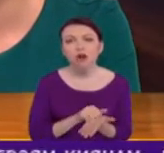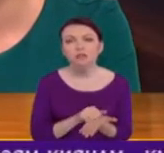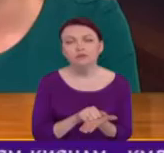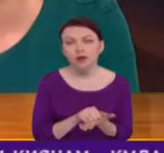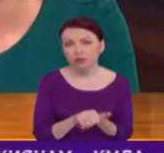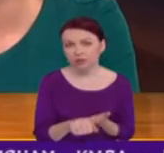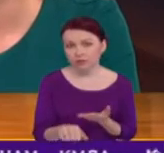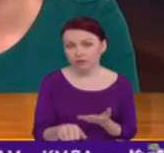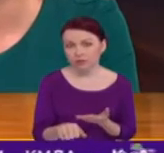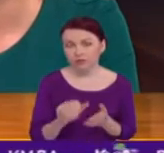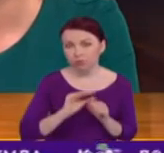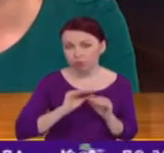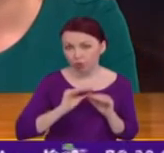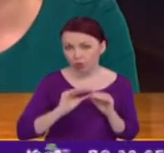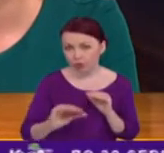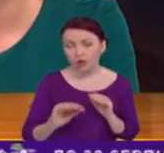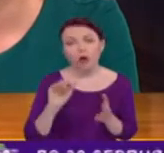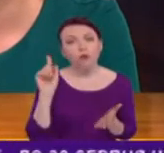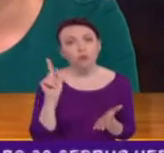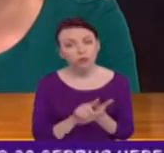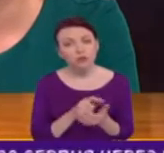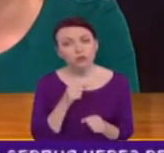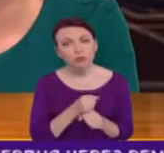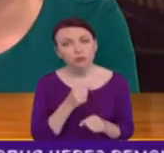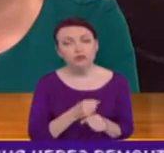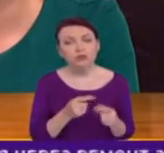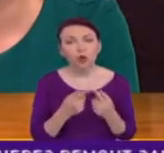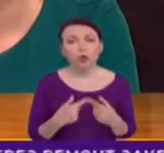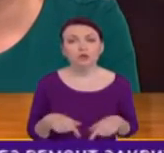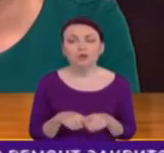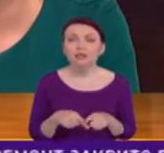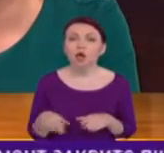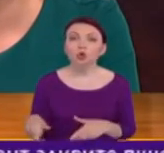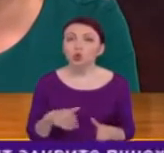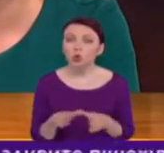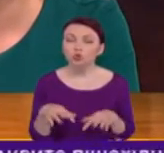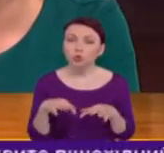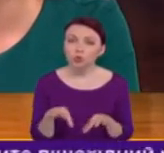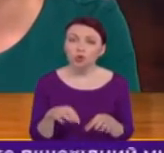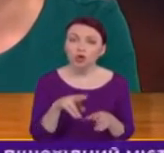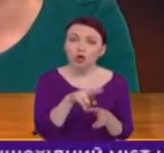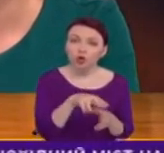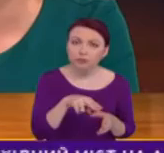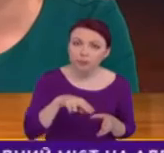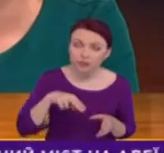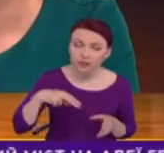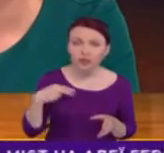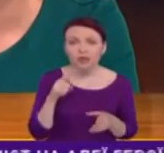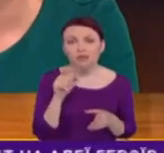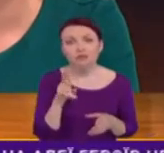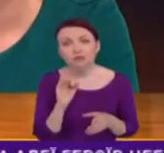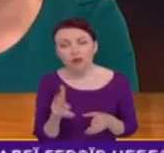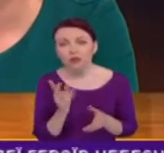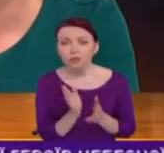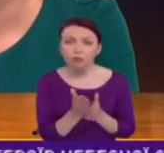покриття. Повинна пропрацювати також організація дорожнього руху, це розмітки знаків, вказівники,